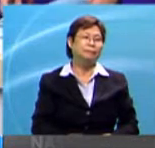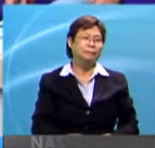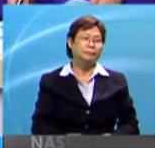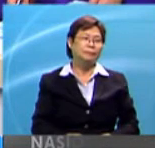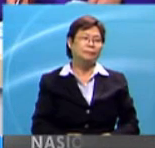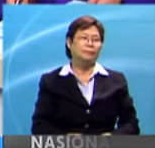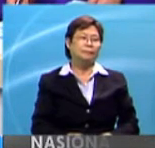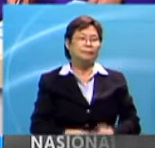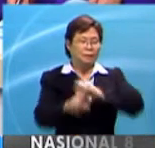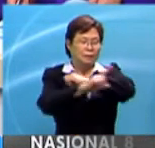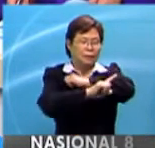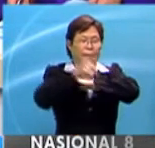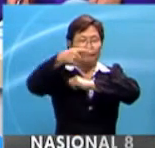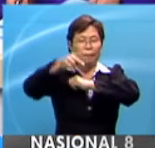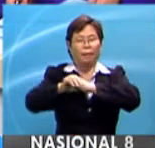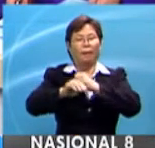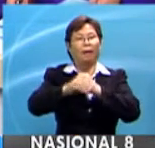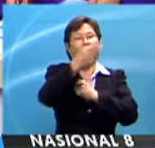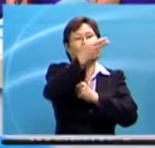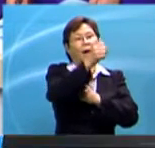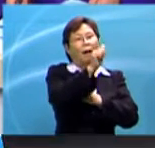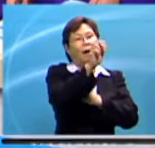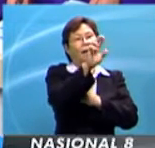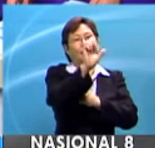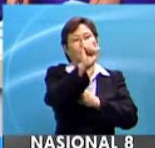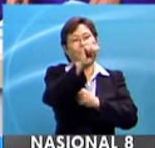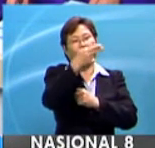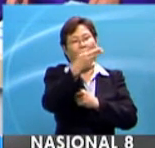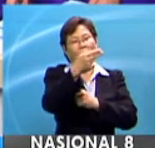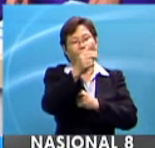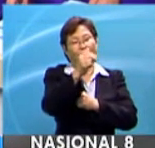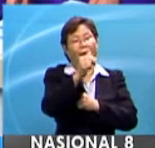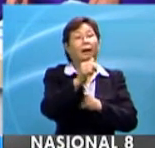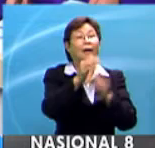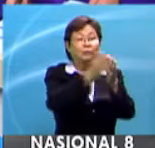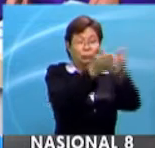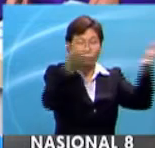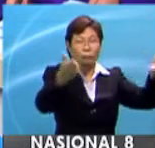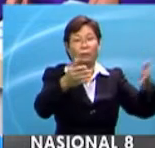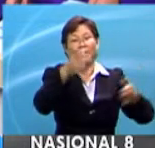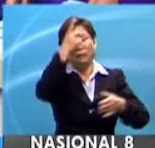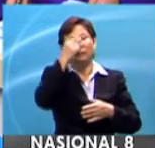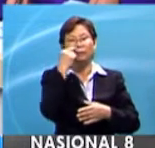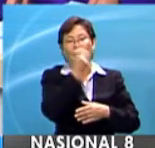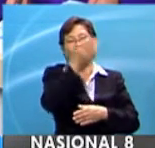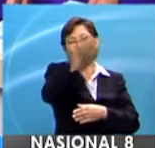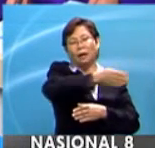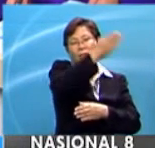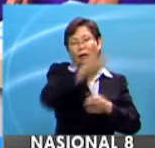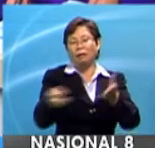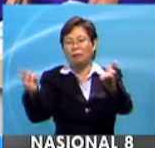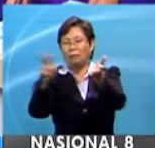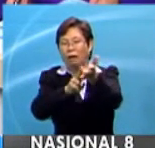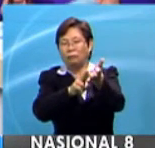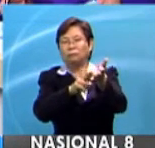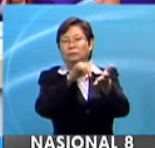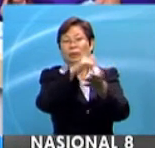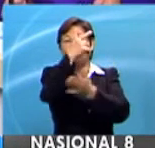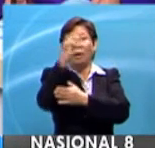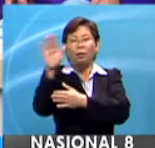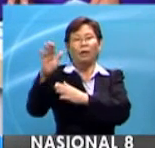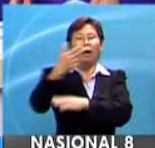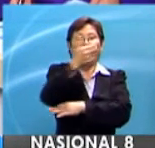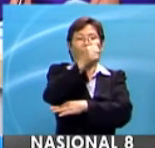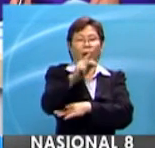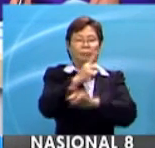Susulan saman Perdana Menteri terhadap Harakah Dewan. Datuk Seri Najib berkata beliau mahu pihak berkenaan menarik balik kenyataan yang dikeluarkan kerana beliau berhak